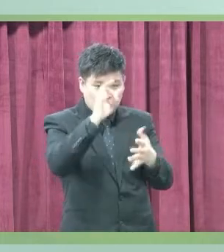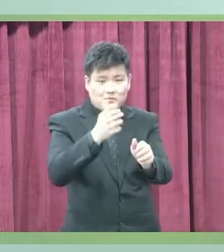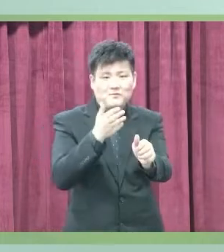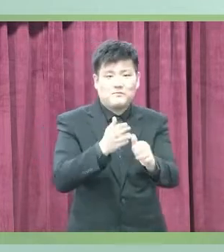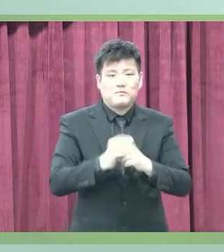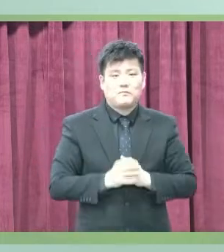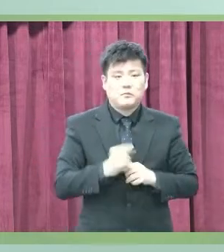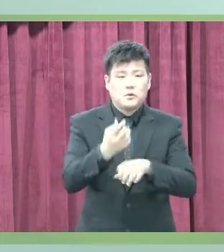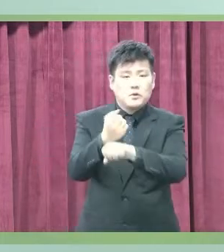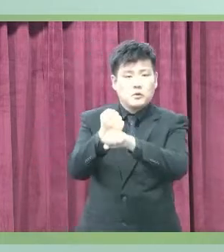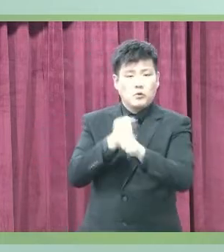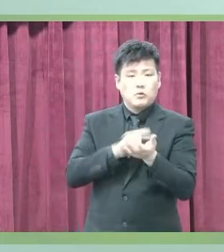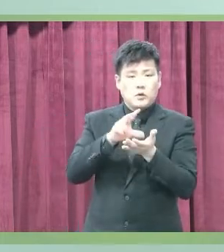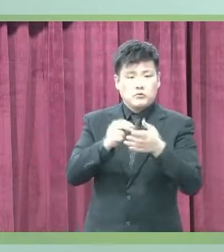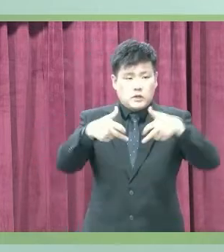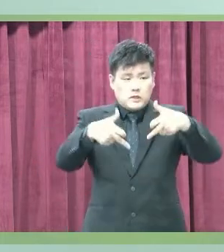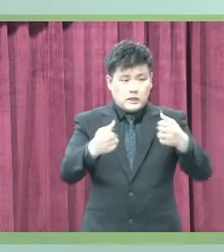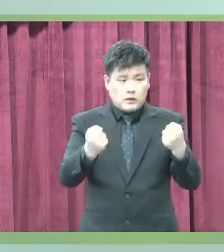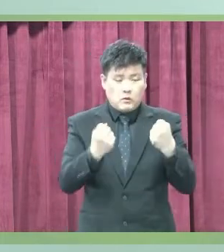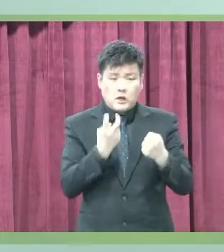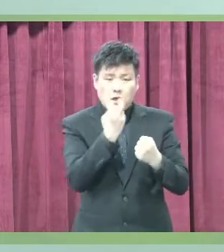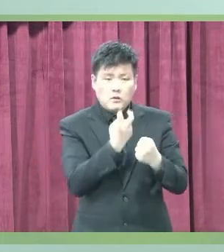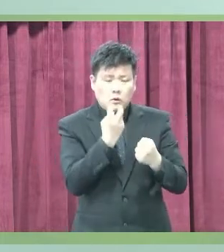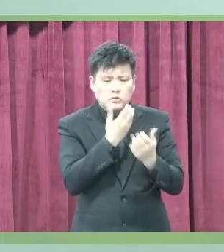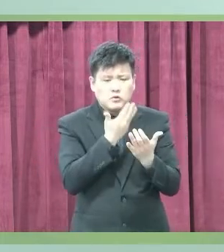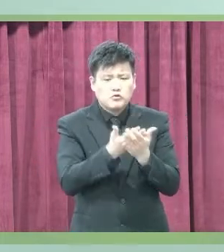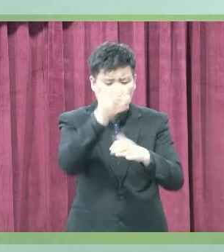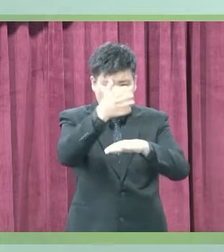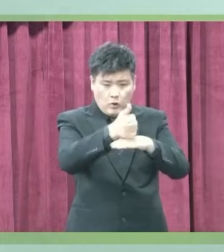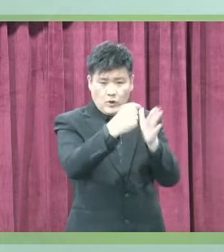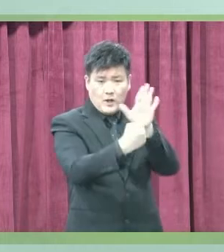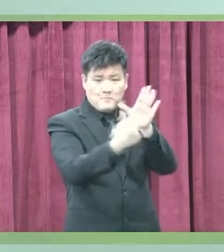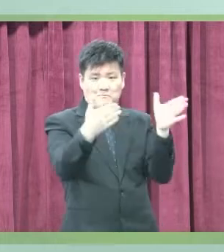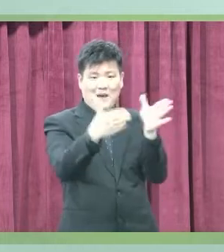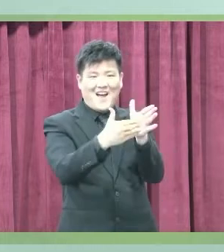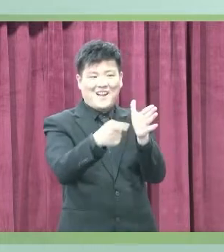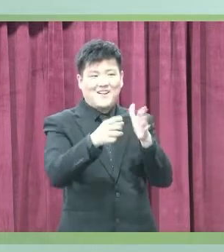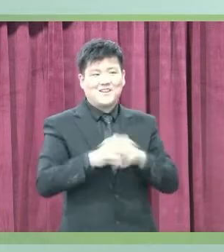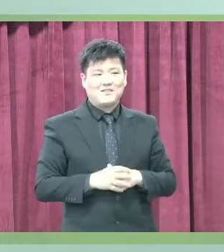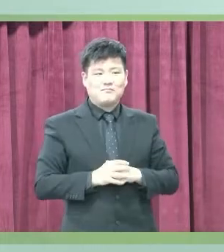본 연구의 주제인 장애인 건강검진 주요 결과를 발표하도록 하겠습니다.